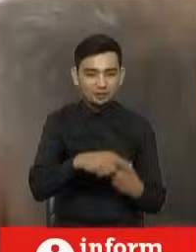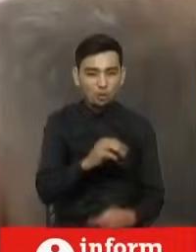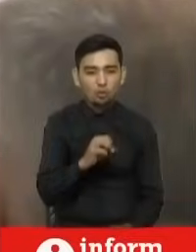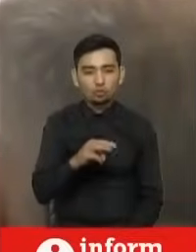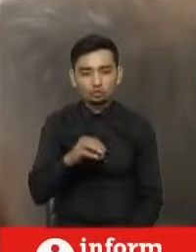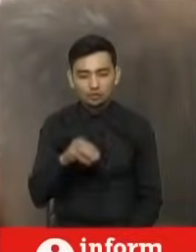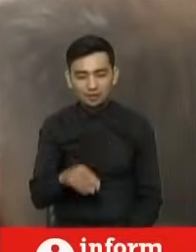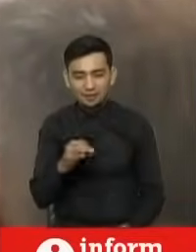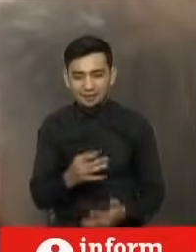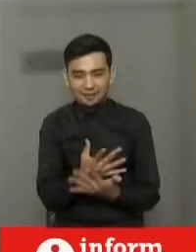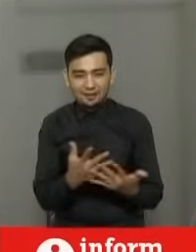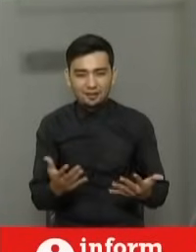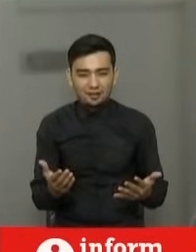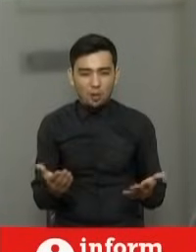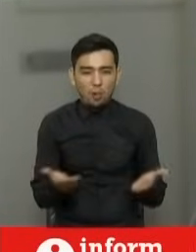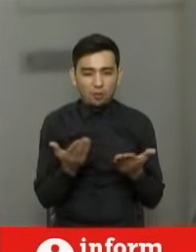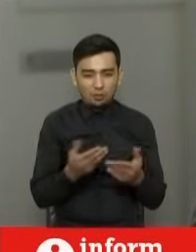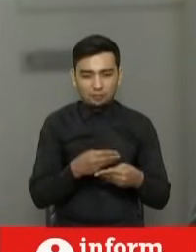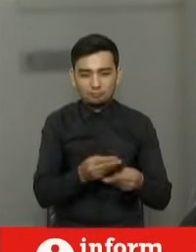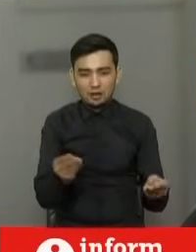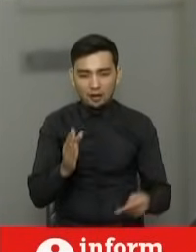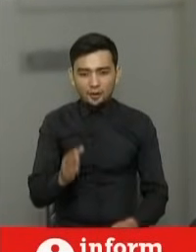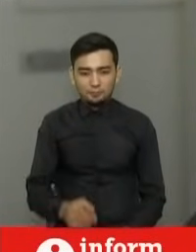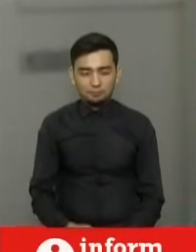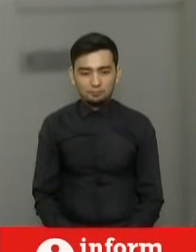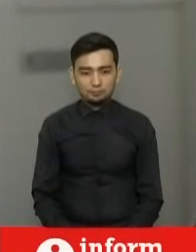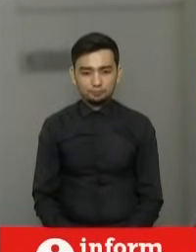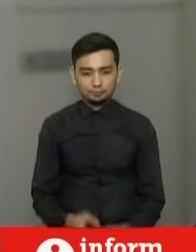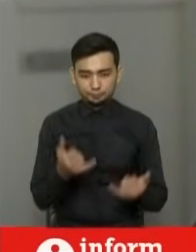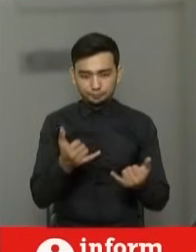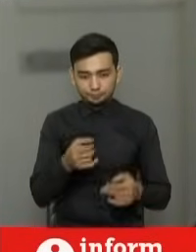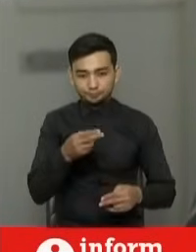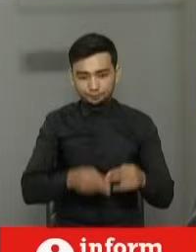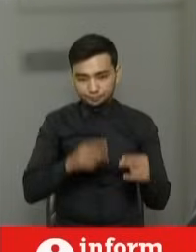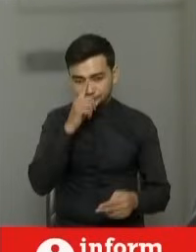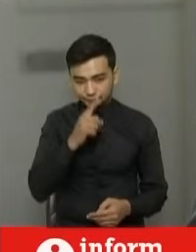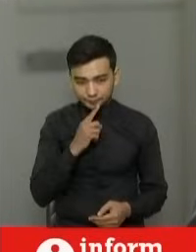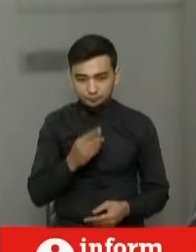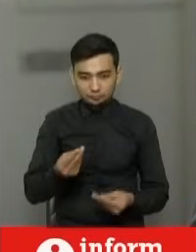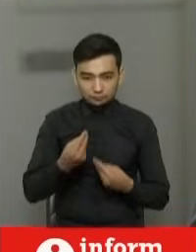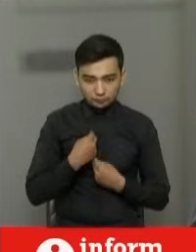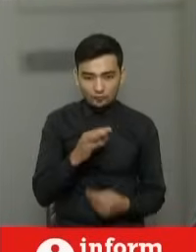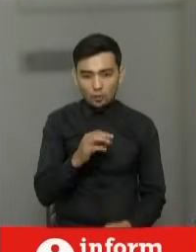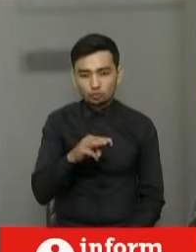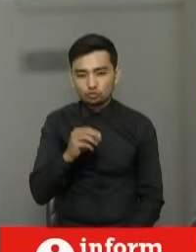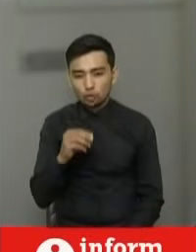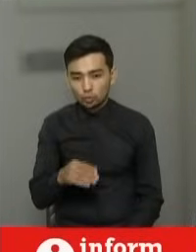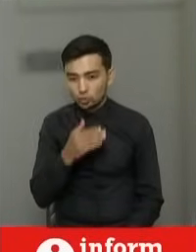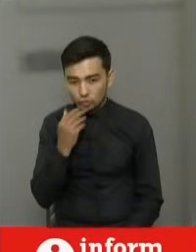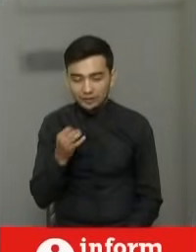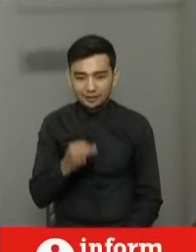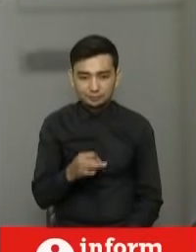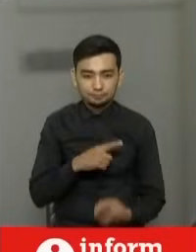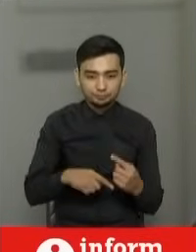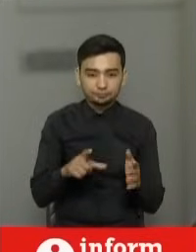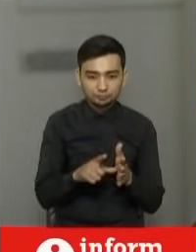даны некоторые послабления. Сейчас концепт, если отчетность не представил, мы ее воспринимаем как нулевую.